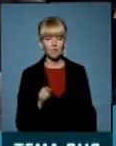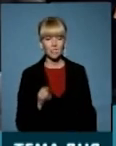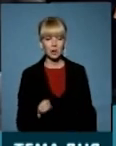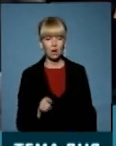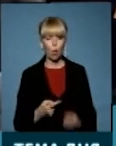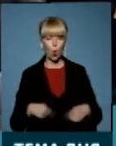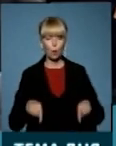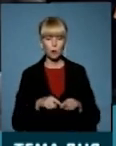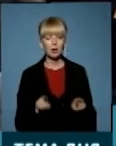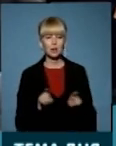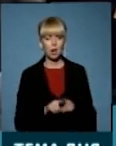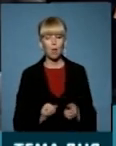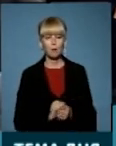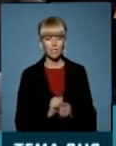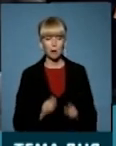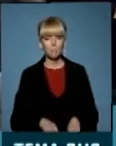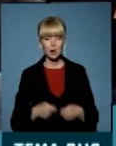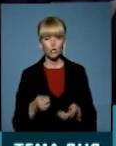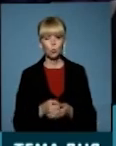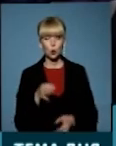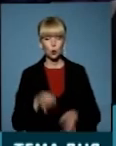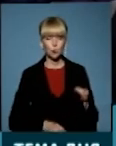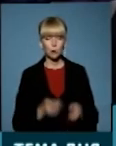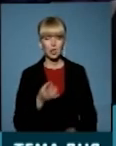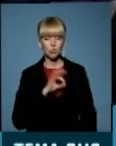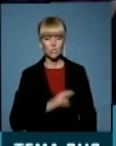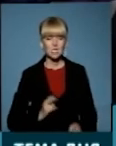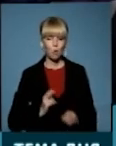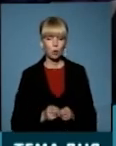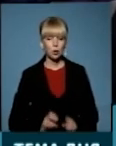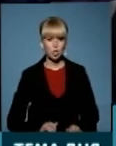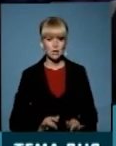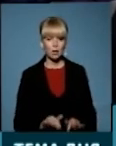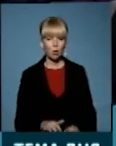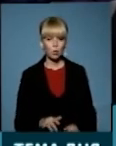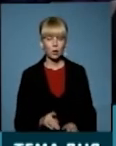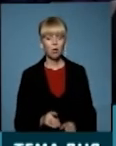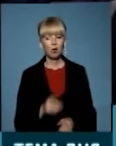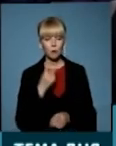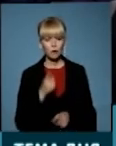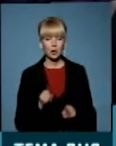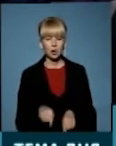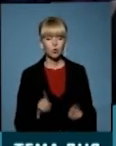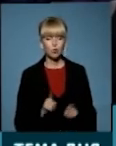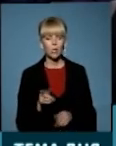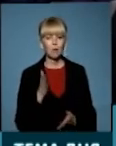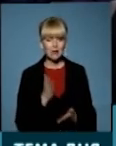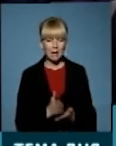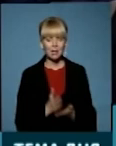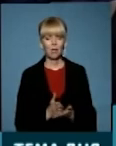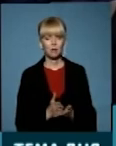цей об'єкт також матеріали передані до суду для застосування запобіжних заходів, зважаючи на те, що там наявні